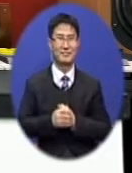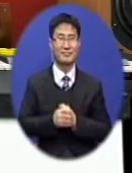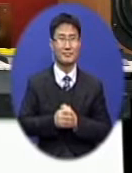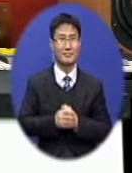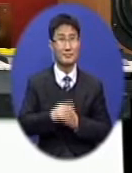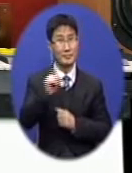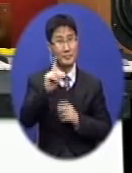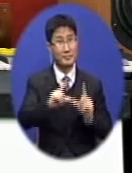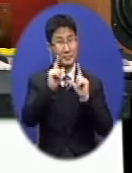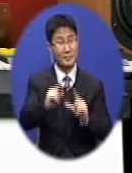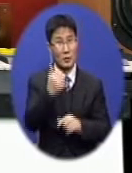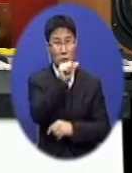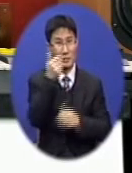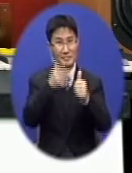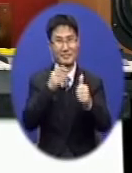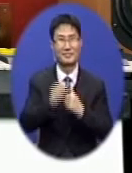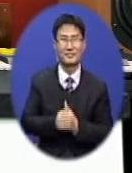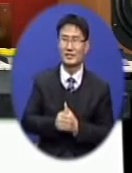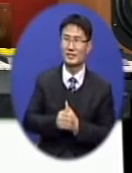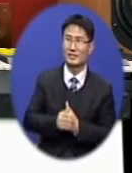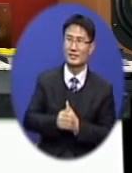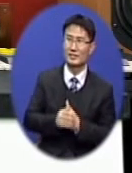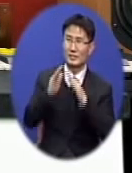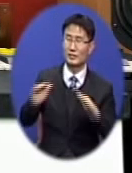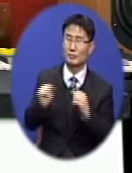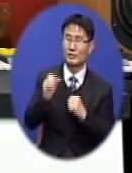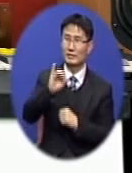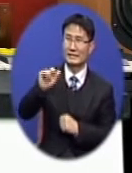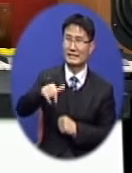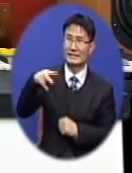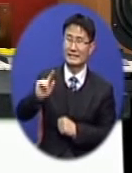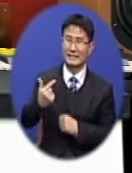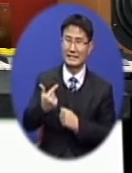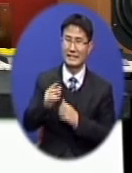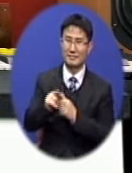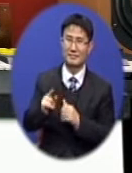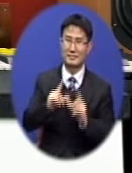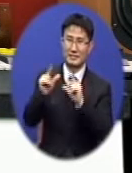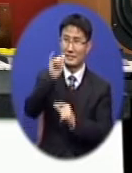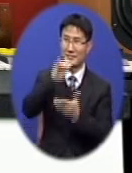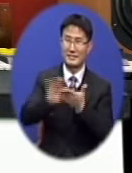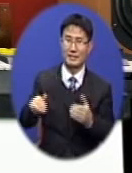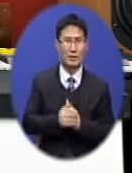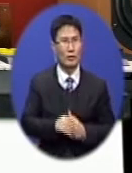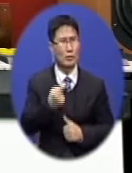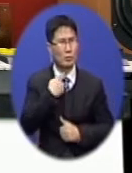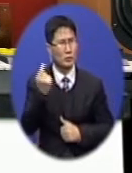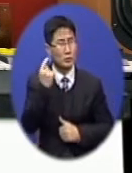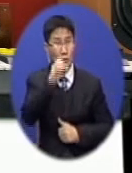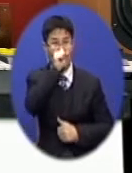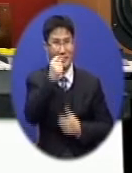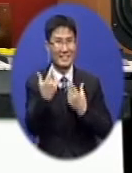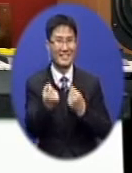네. 어디 사시는 누구십니까? 아, 전북 익산의 김태훈입니다. 네, 네, 반갑습니다. 목소리 아주 좋아